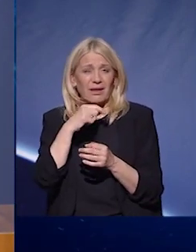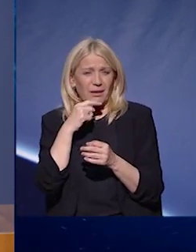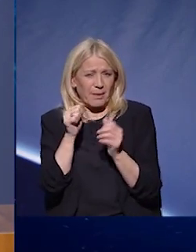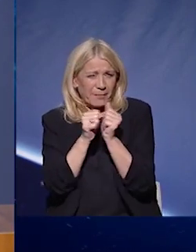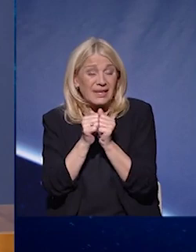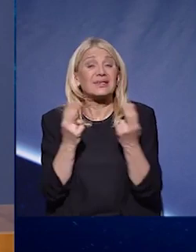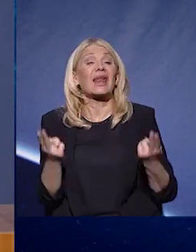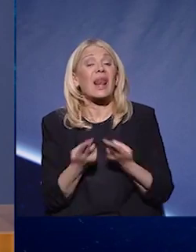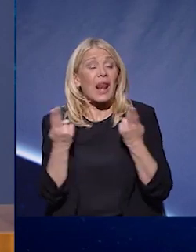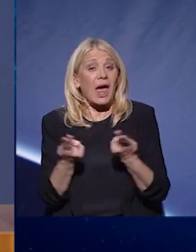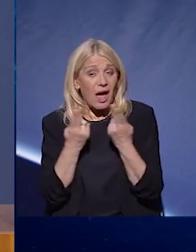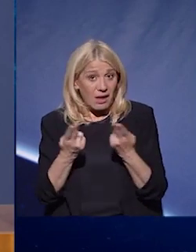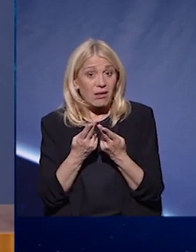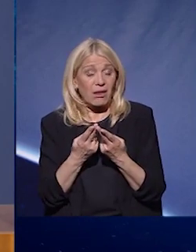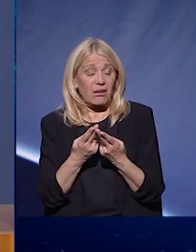kapaciteti za lake